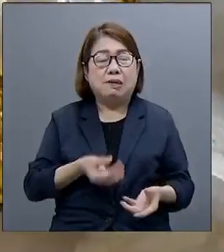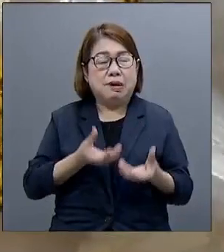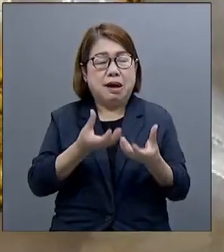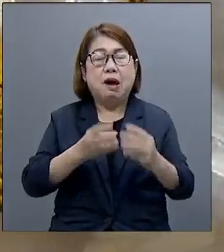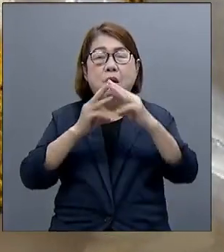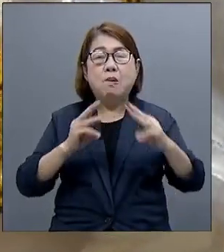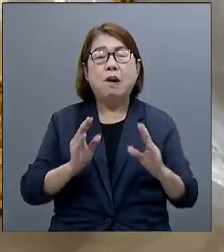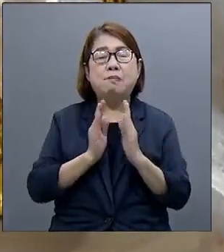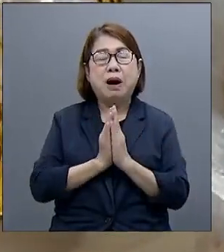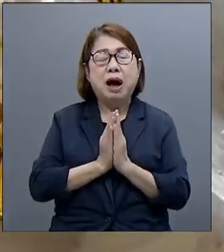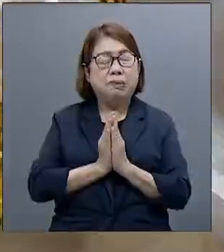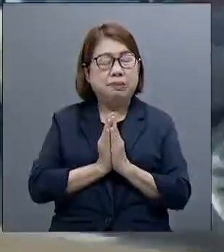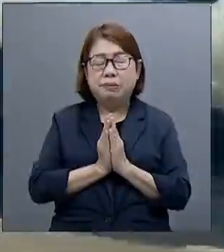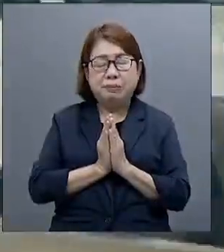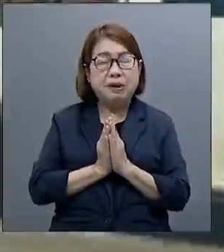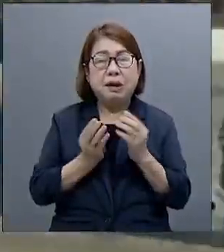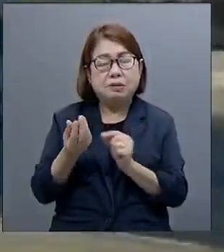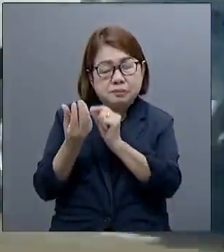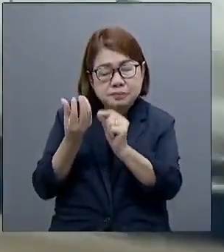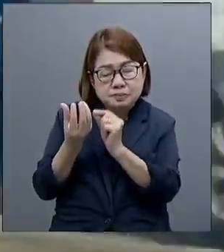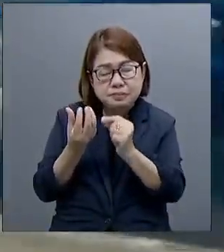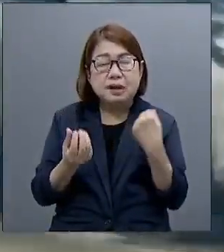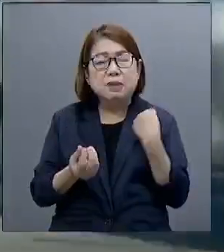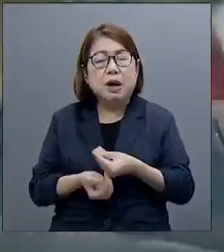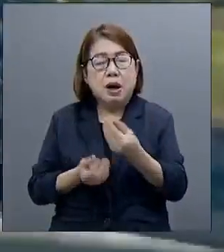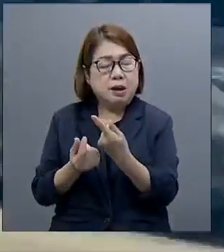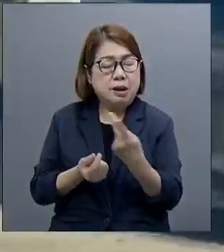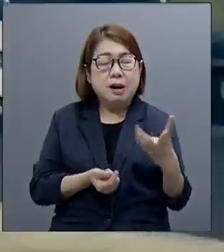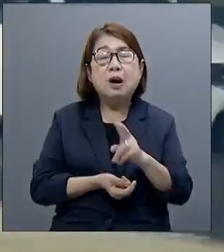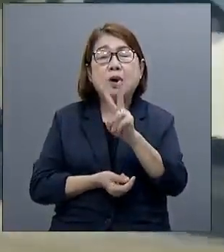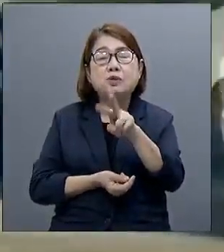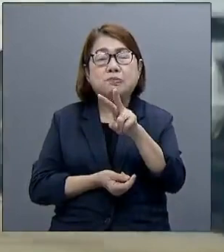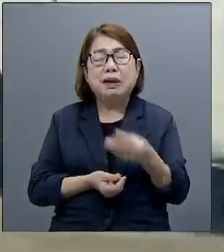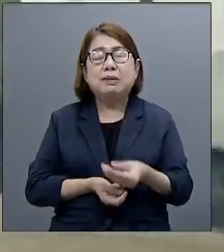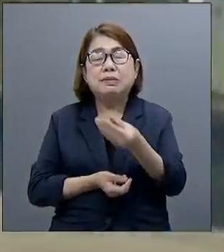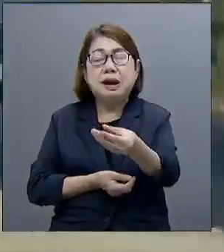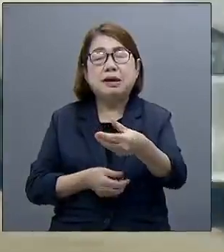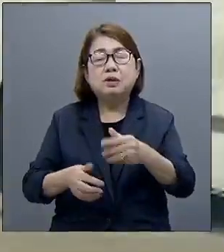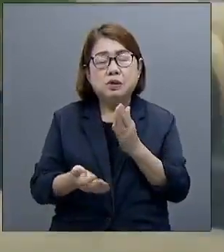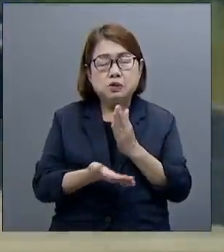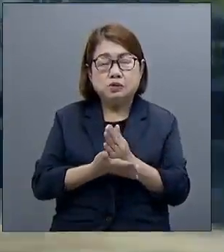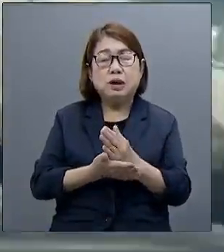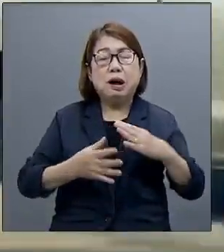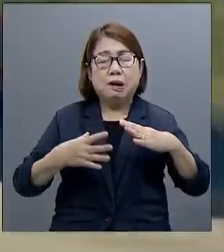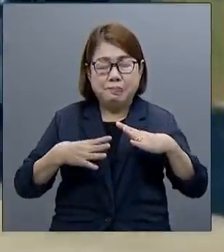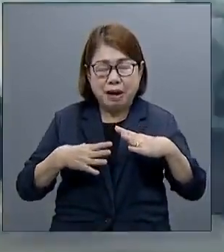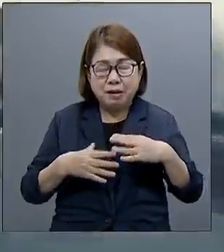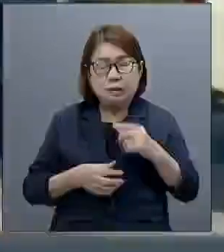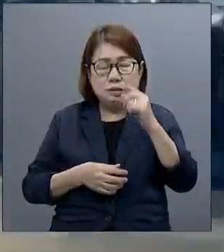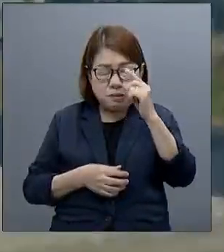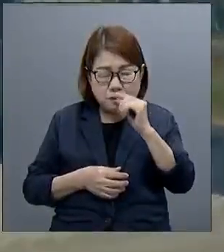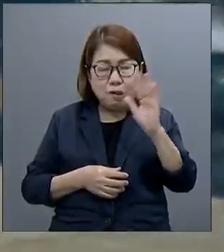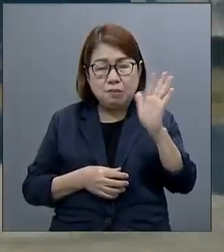บ้านค่ายกว่า 2,000ฟองค่ะเหมือนเป็นกุศโลบายเหมือนกันนะคะคือให้ประชาชนได้พักเช็คความพร้อมคนขับไม่ง่วงไม่